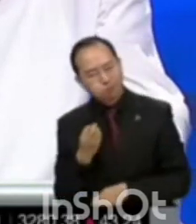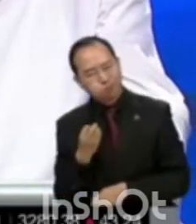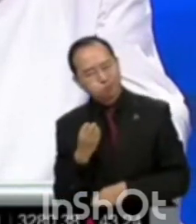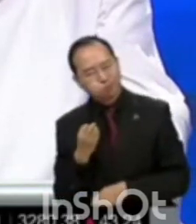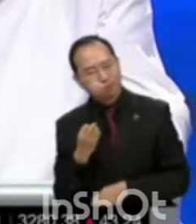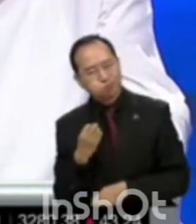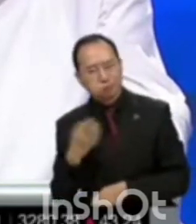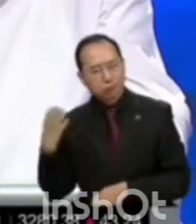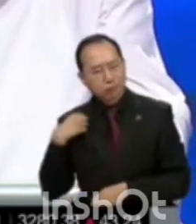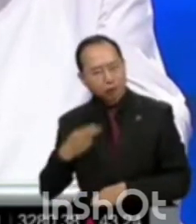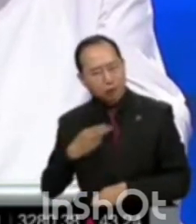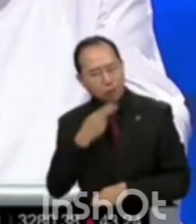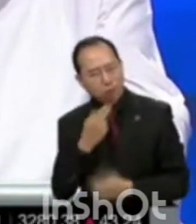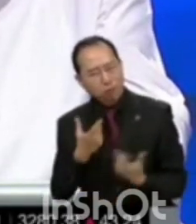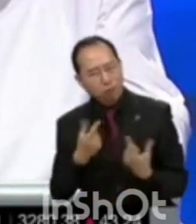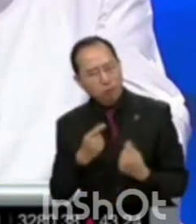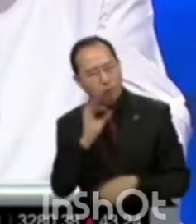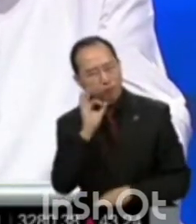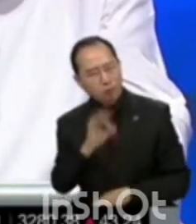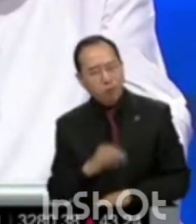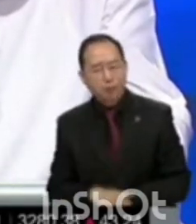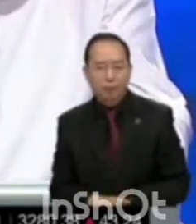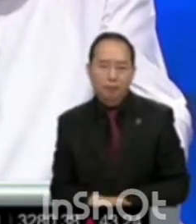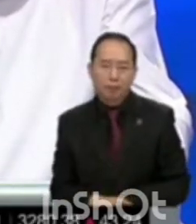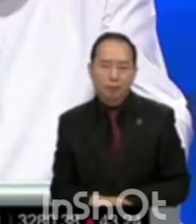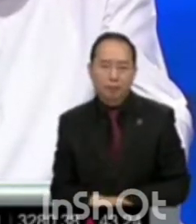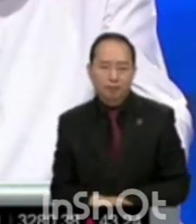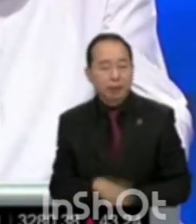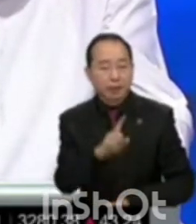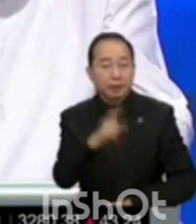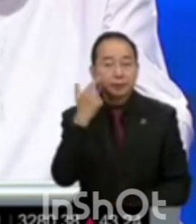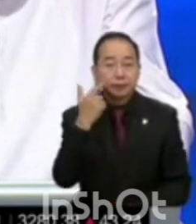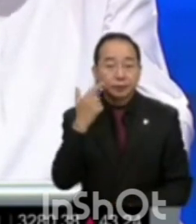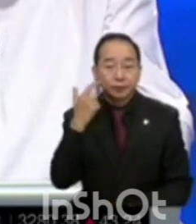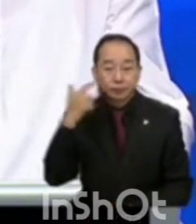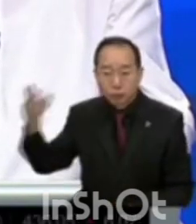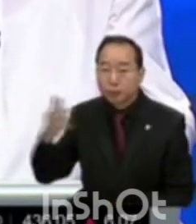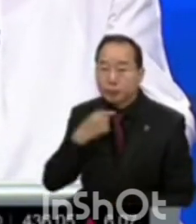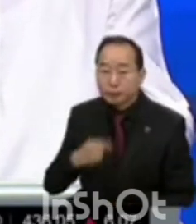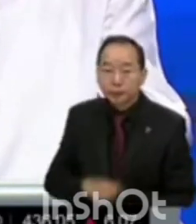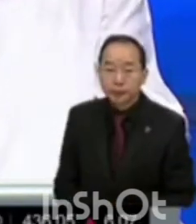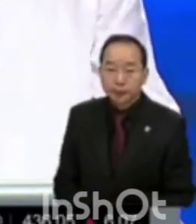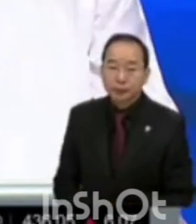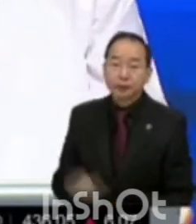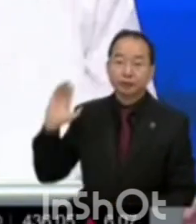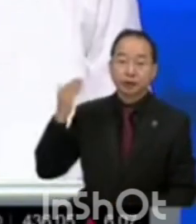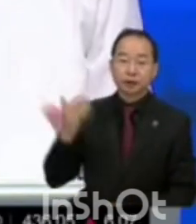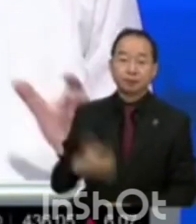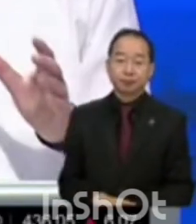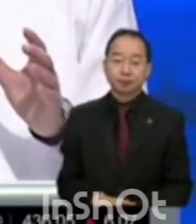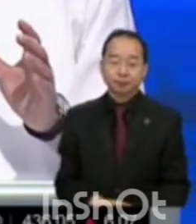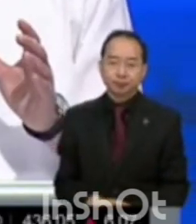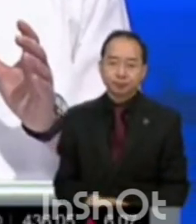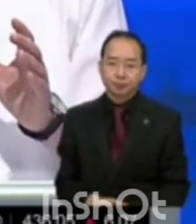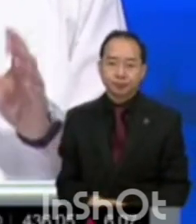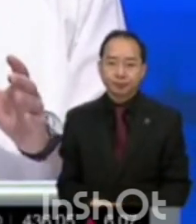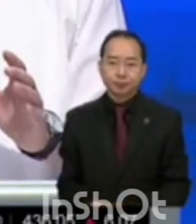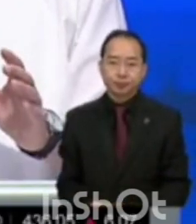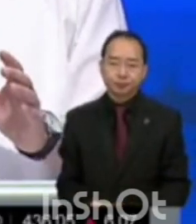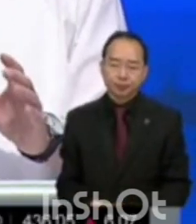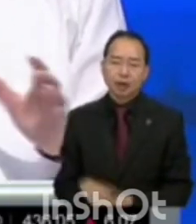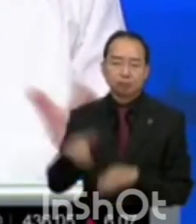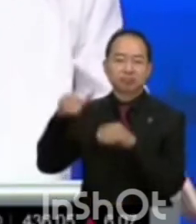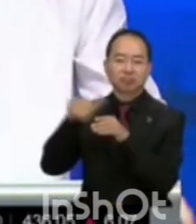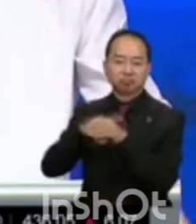무책임했다는 말씀을 들을 수도 있을 것 같은데요. 제가 이거 하나 여쭤보겠습니다. 최근에 제가 정말 이